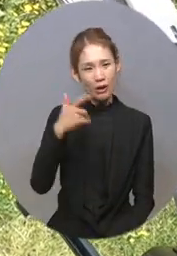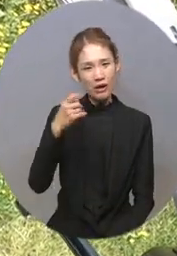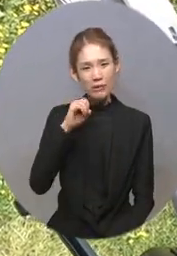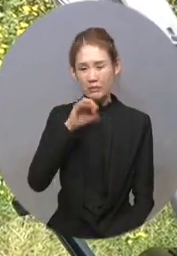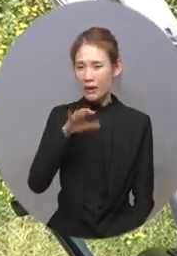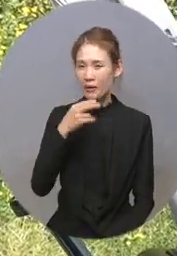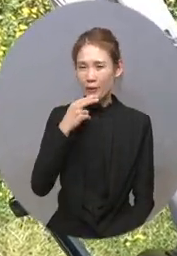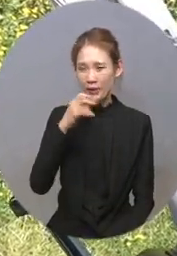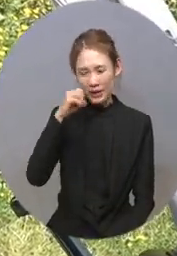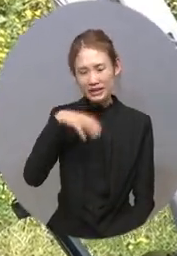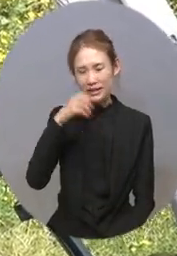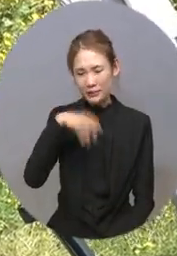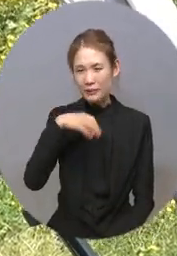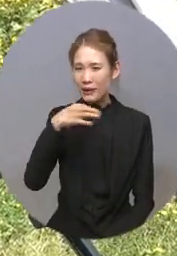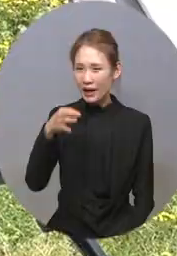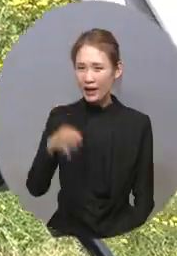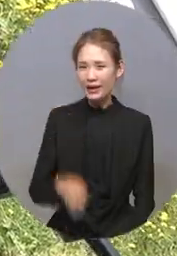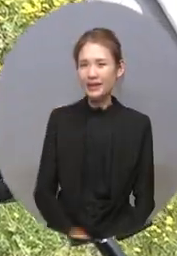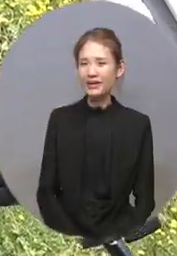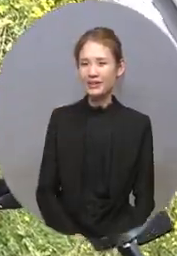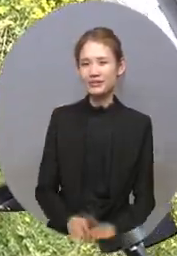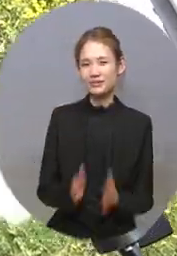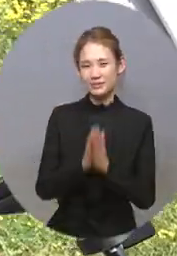힘들어! 굿샷, 굿샷!